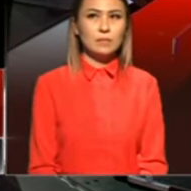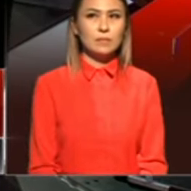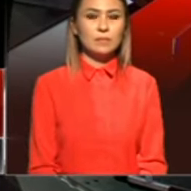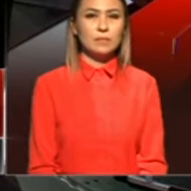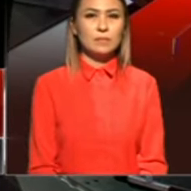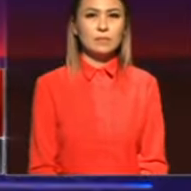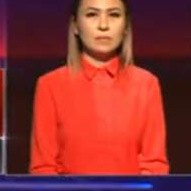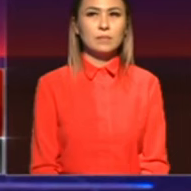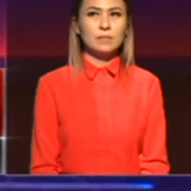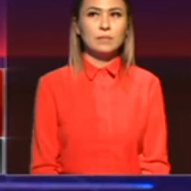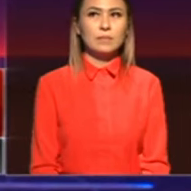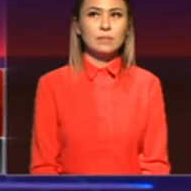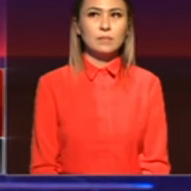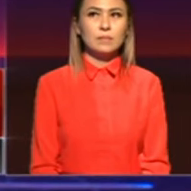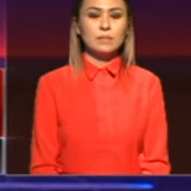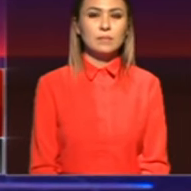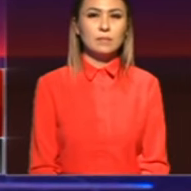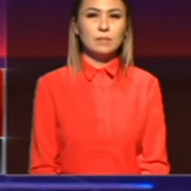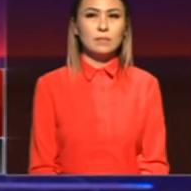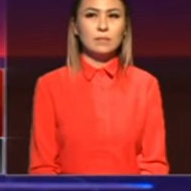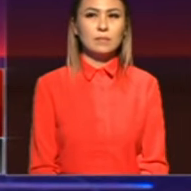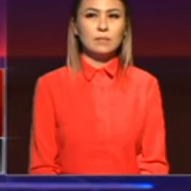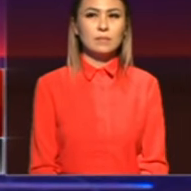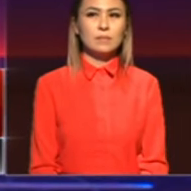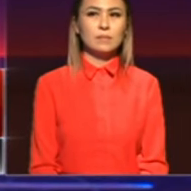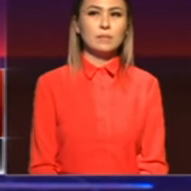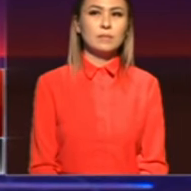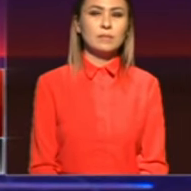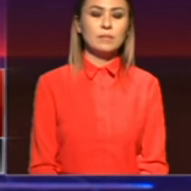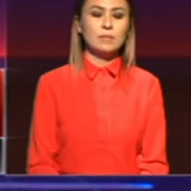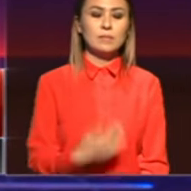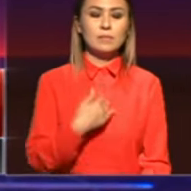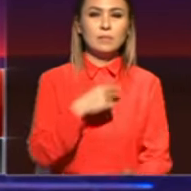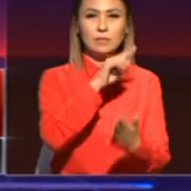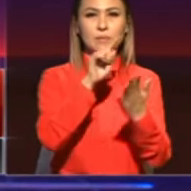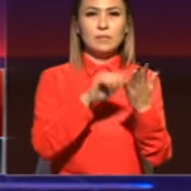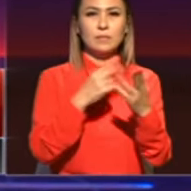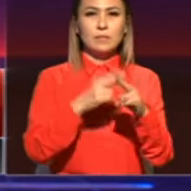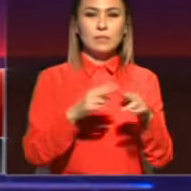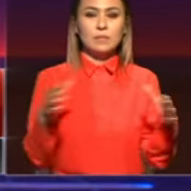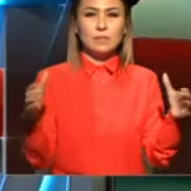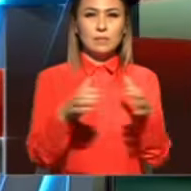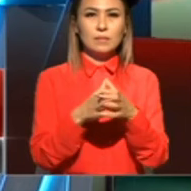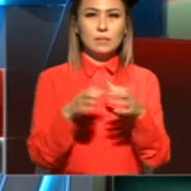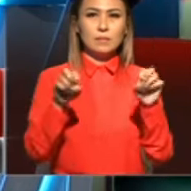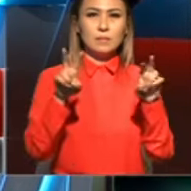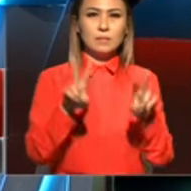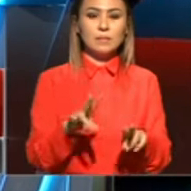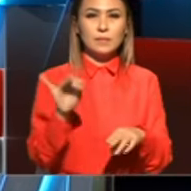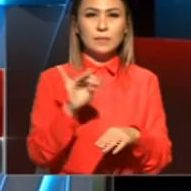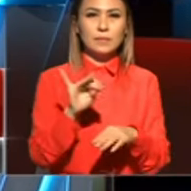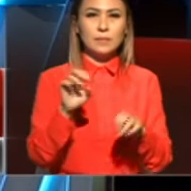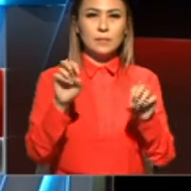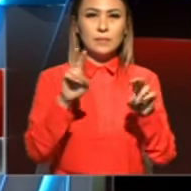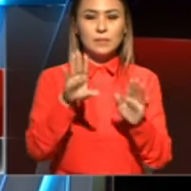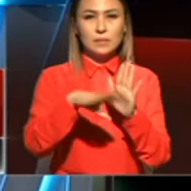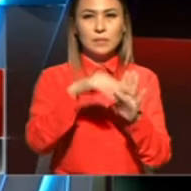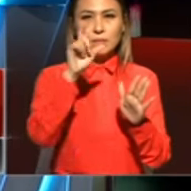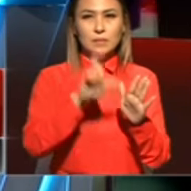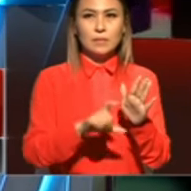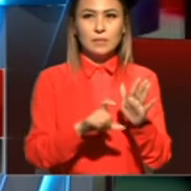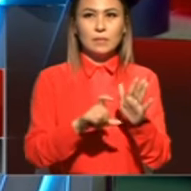Алло, саламатсыздар ма? Саламатсыз, байланыстасыз. Менің сұрағым осы жиналған мамандарға және де арнайы депутат